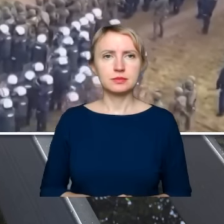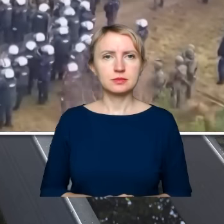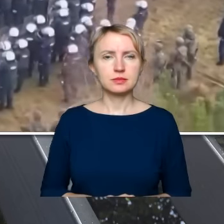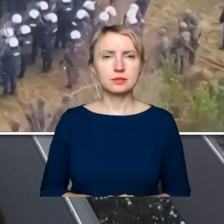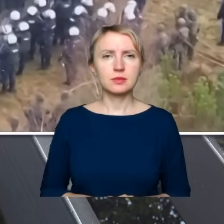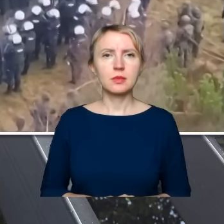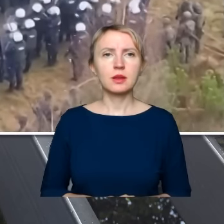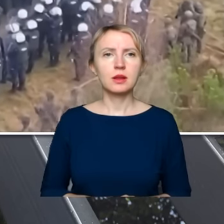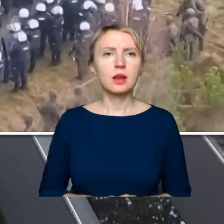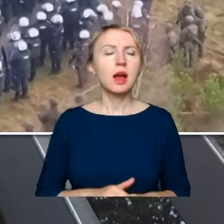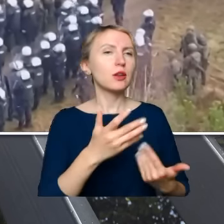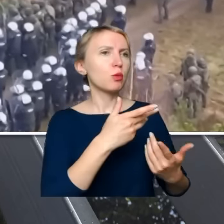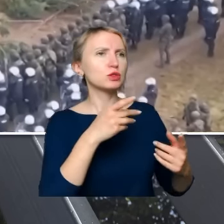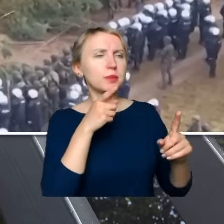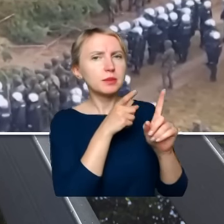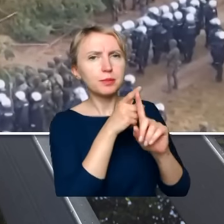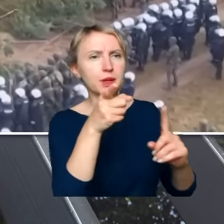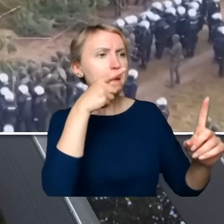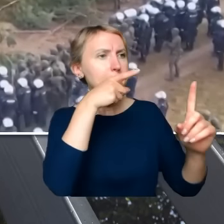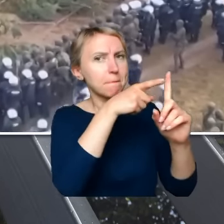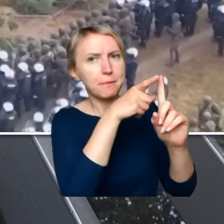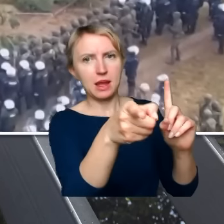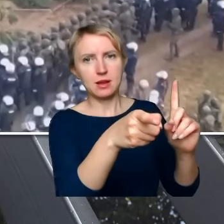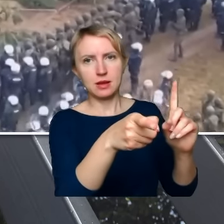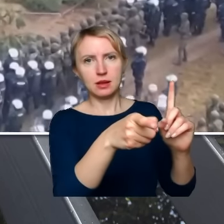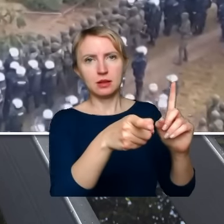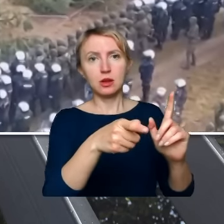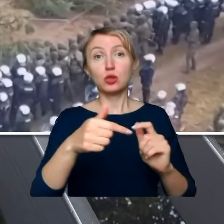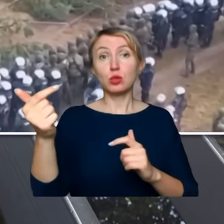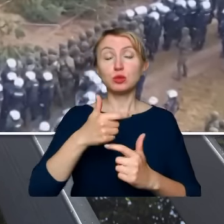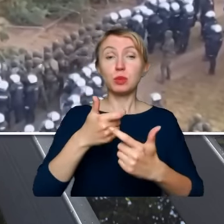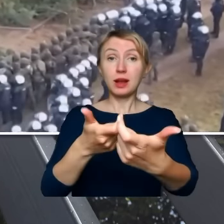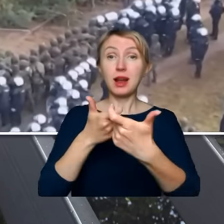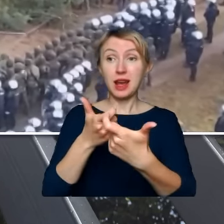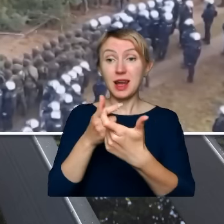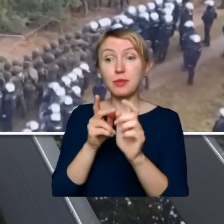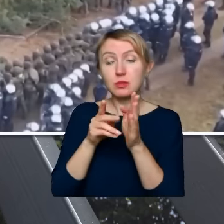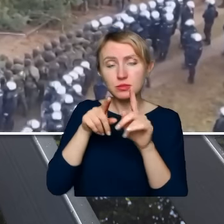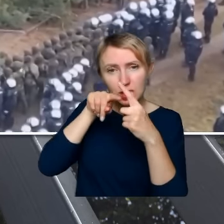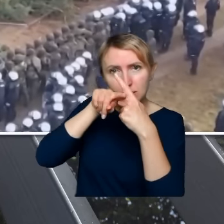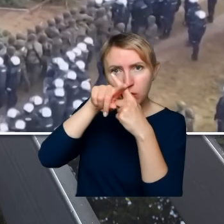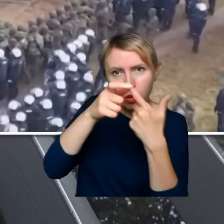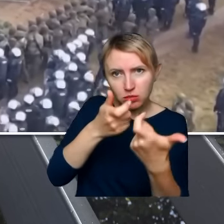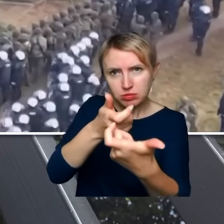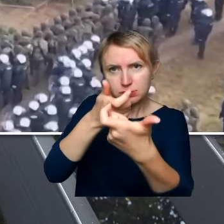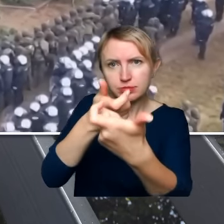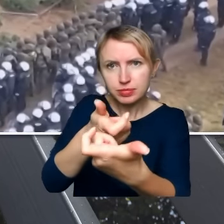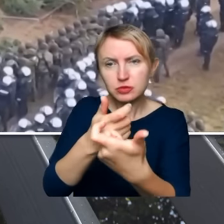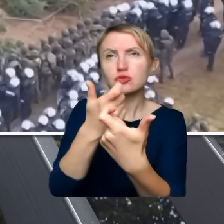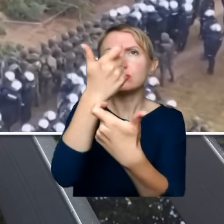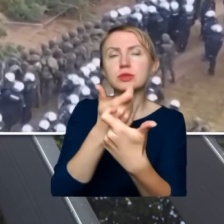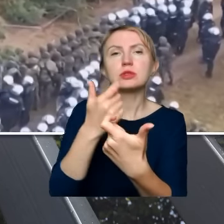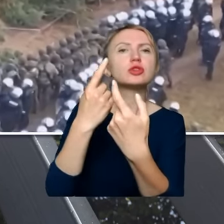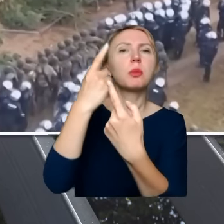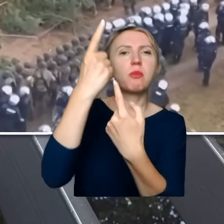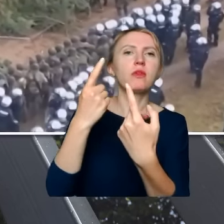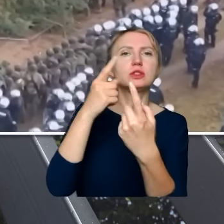który może być śmiertelny. On musiał przełożyć karabin przez płot, żeby strzelać w powietrze, żeby nikt nie oberwał